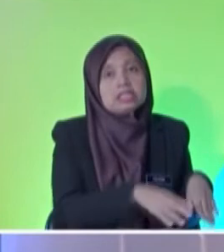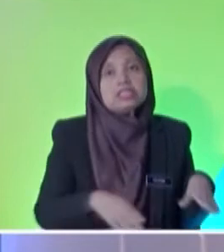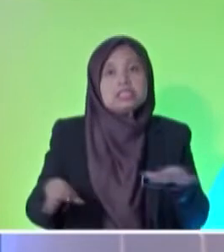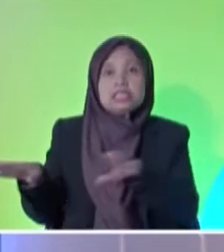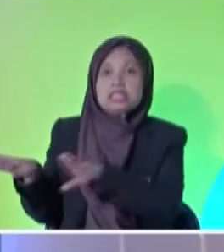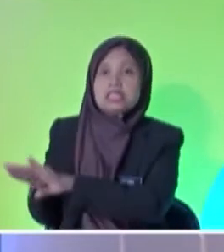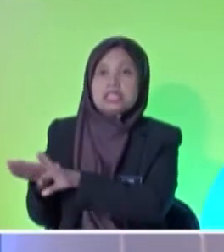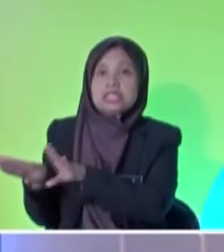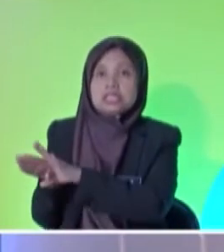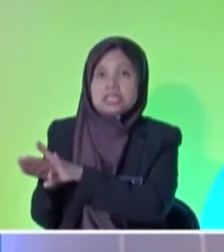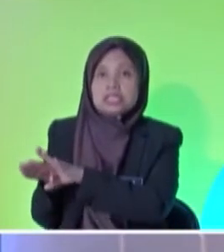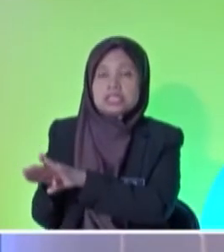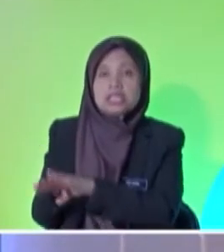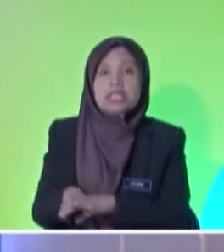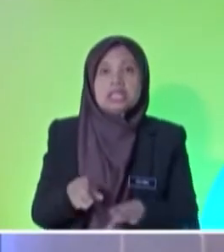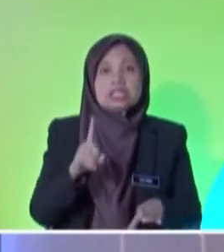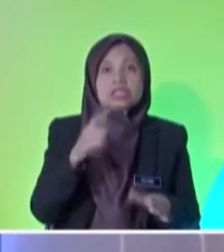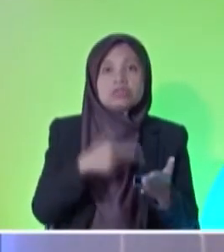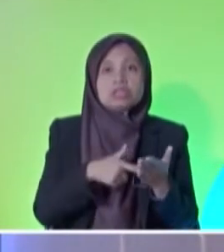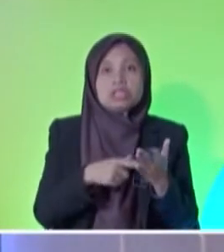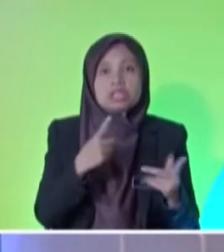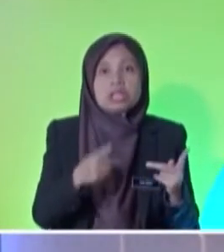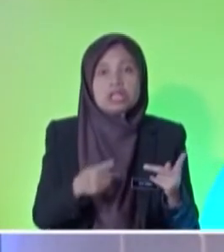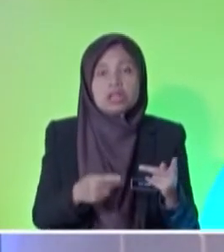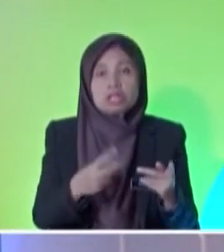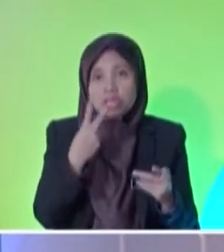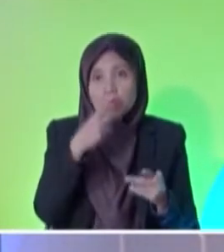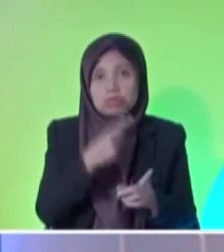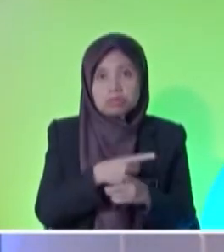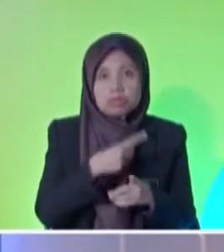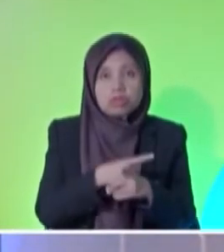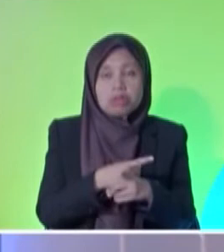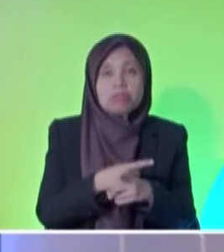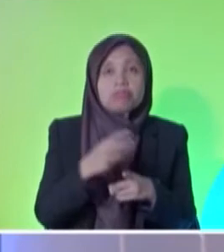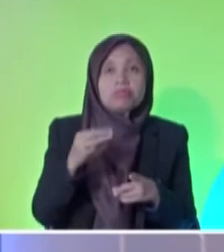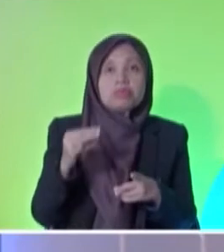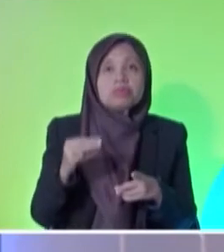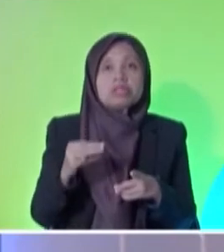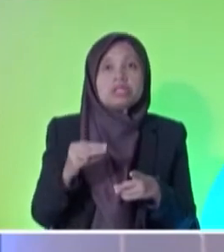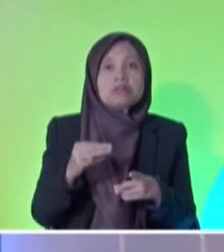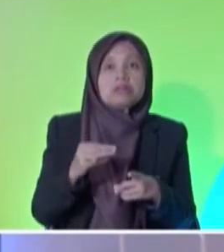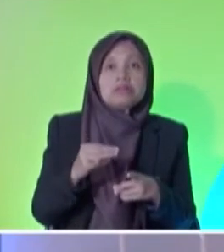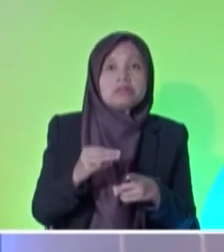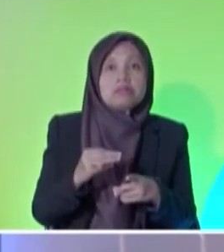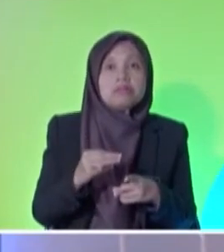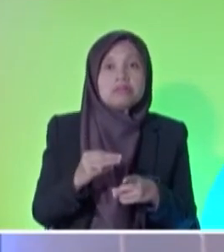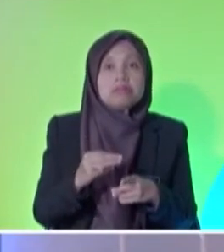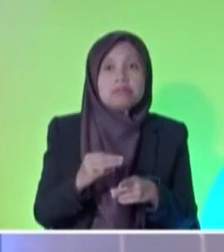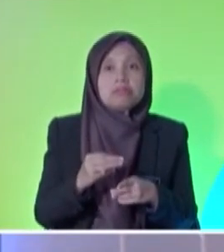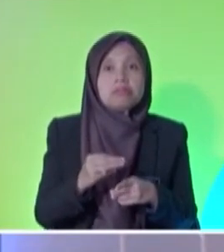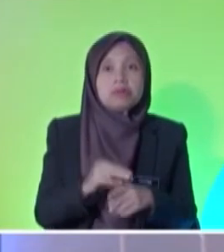tangan dan satu lagi Aiman kalau emang perhatikan mode-mode amulet semua yakin dan percaya